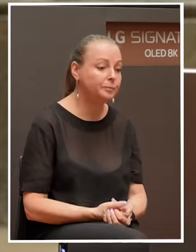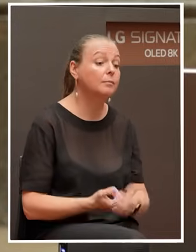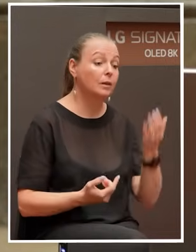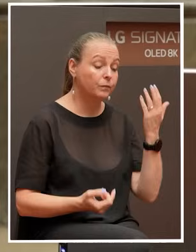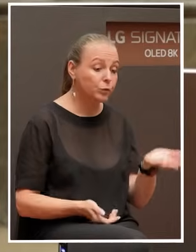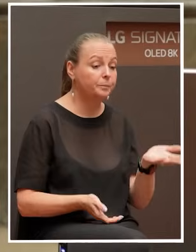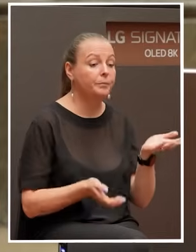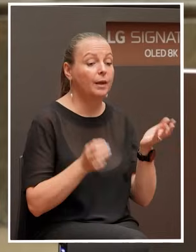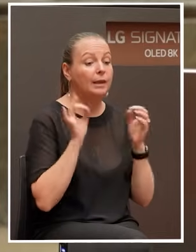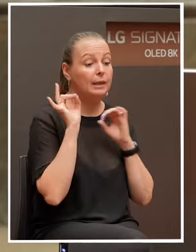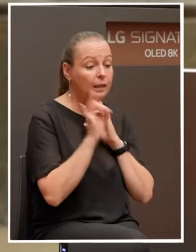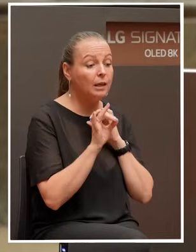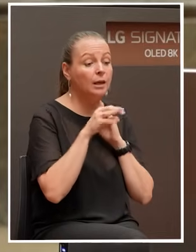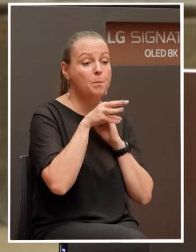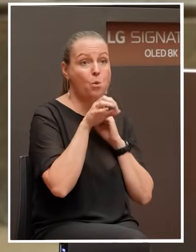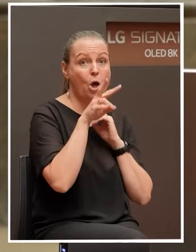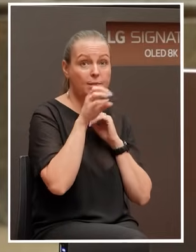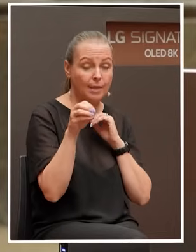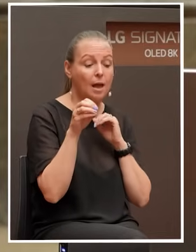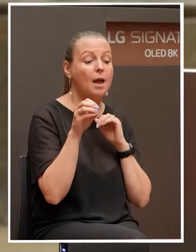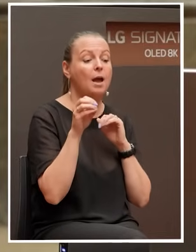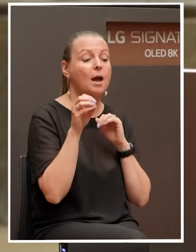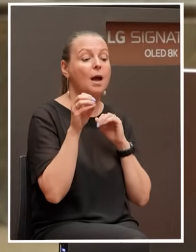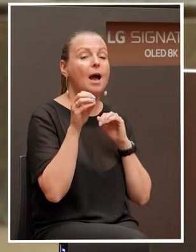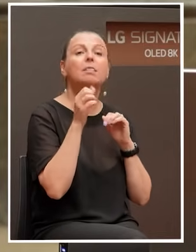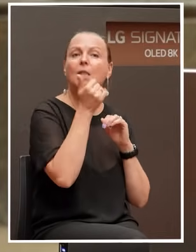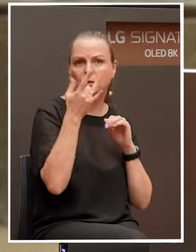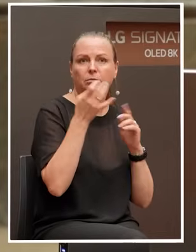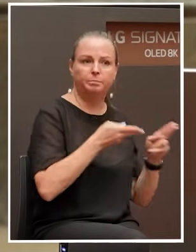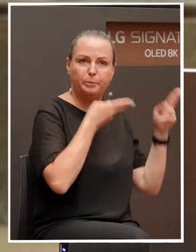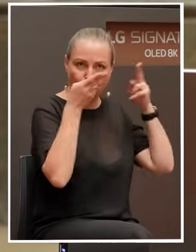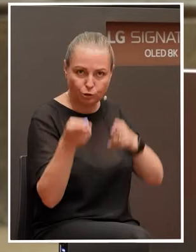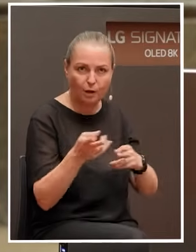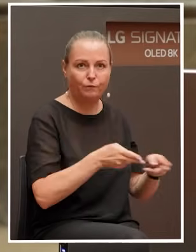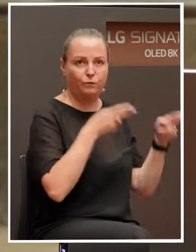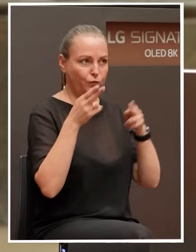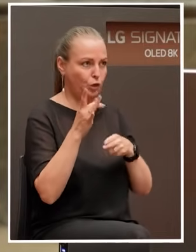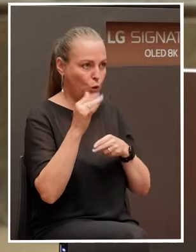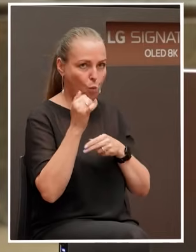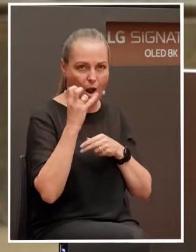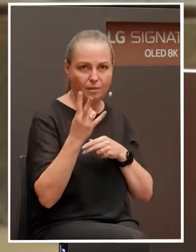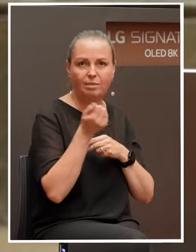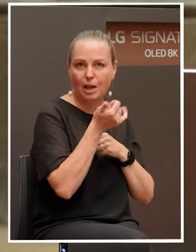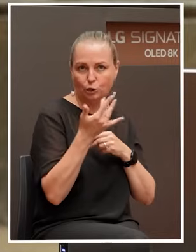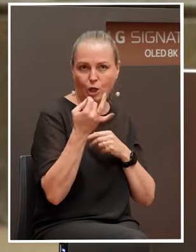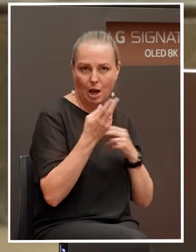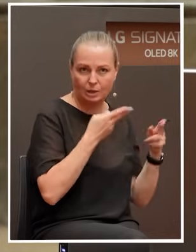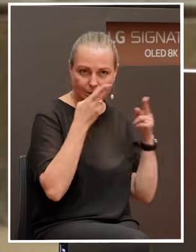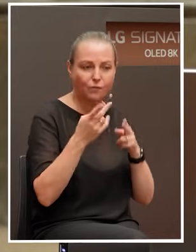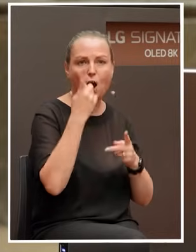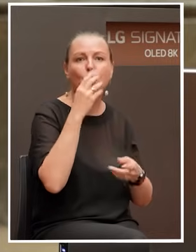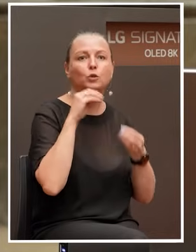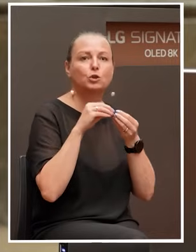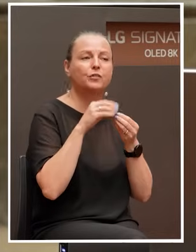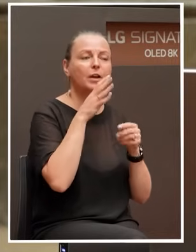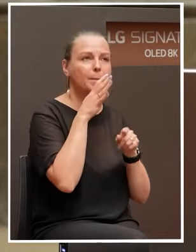И Моне делает несколько заездов в Руан. В то же самое время